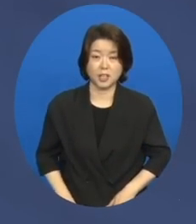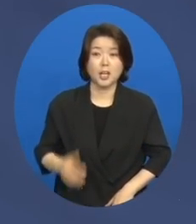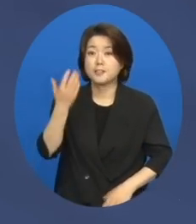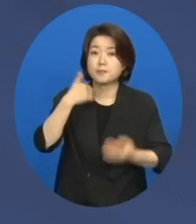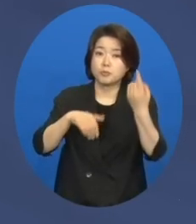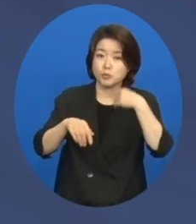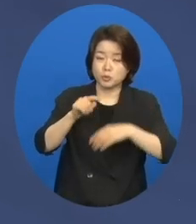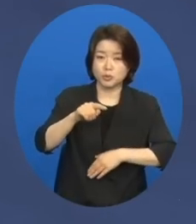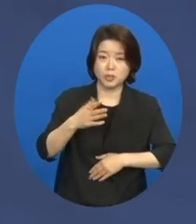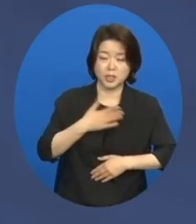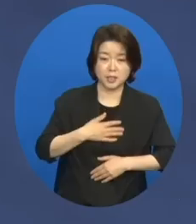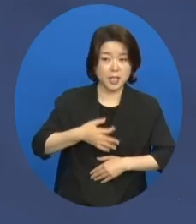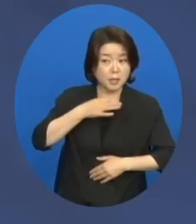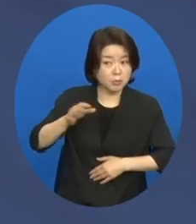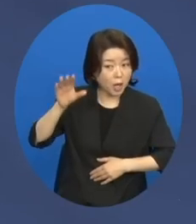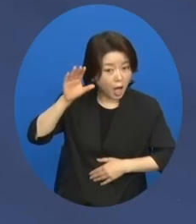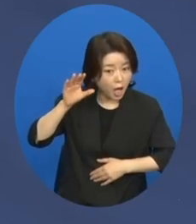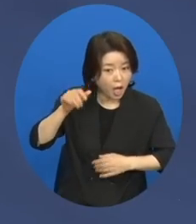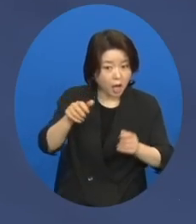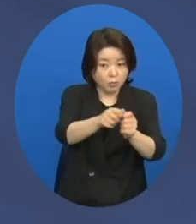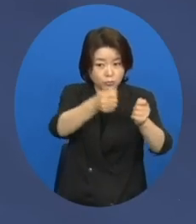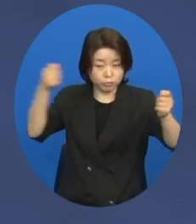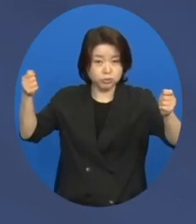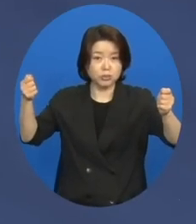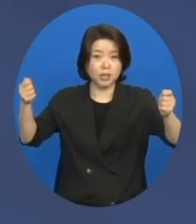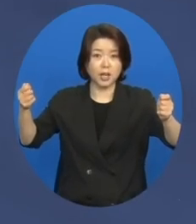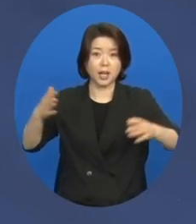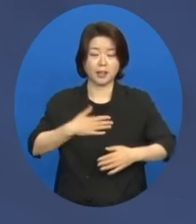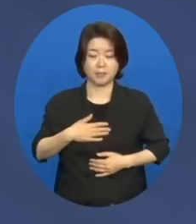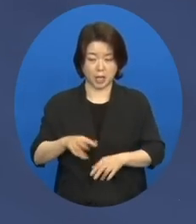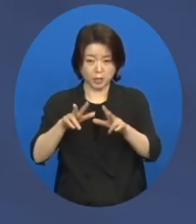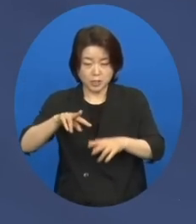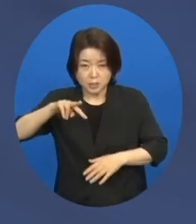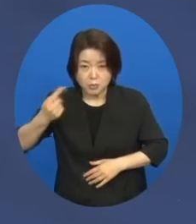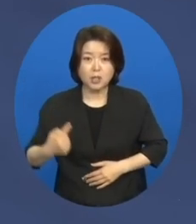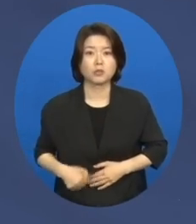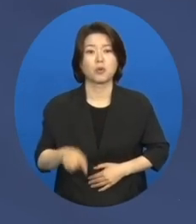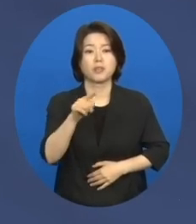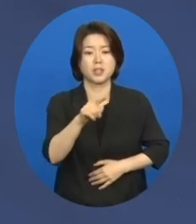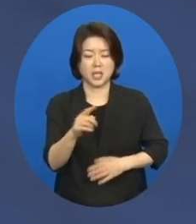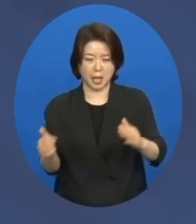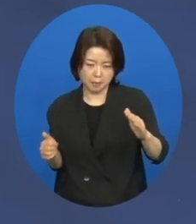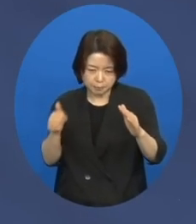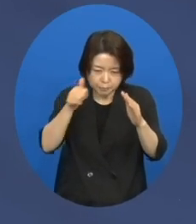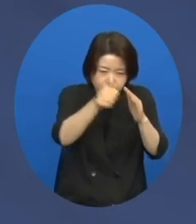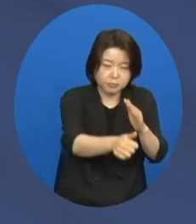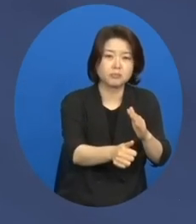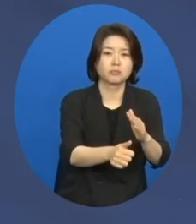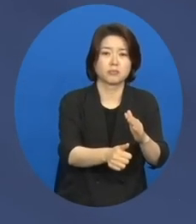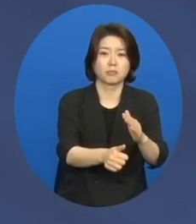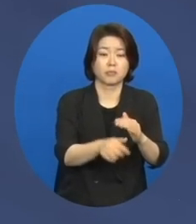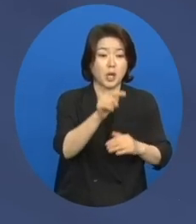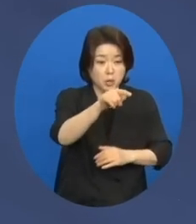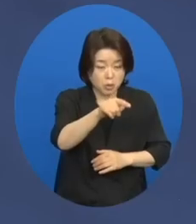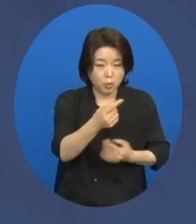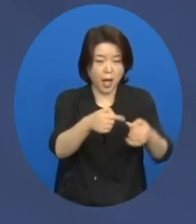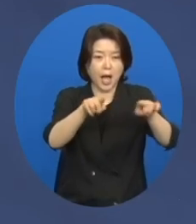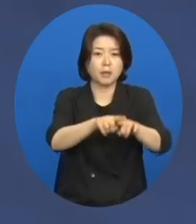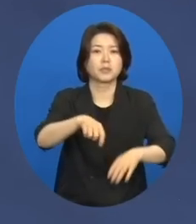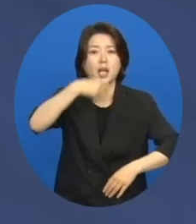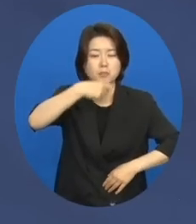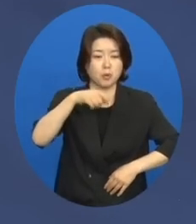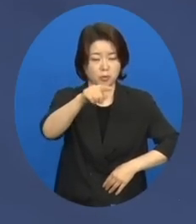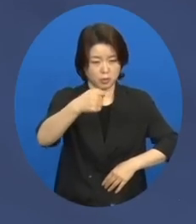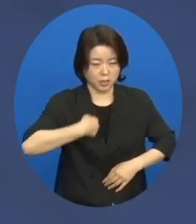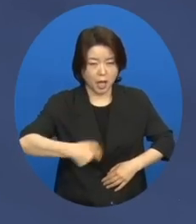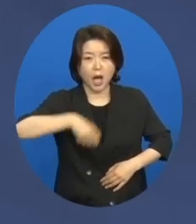누구든지 내 음성을 듣고 문을 열면 난 지금이라도 내 안에 들어가서 너로 더불어 먹고 너는